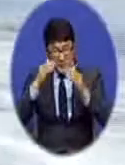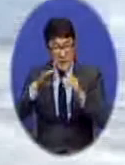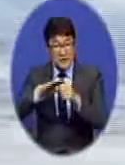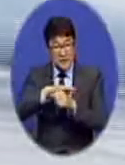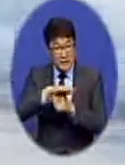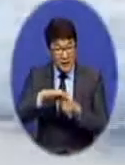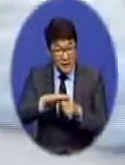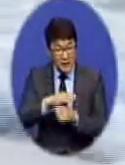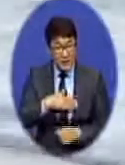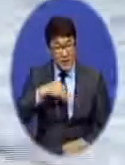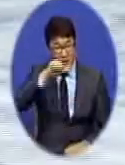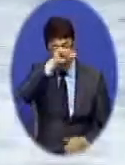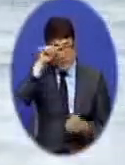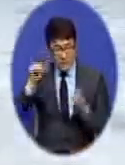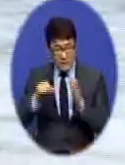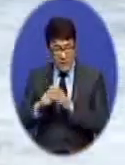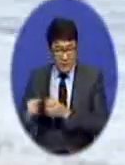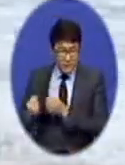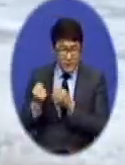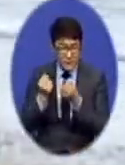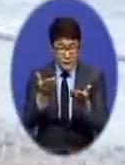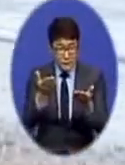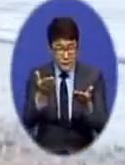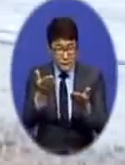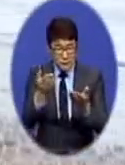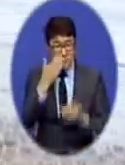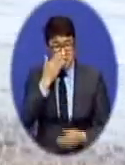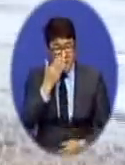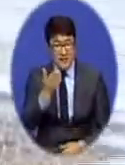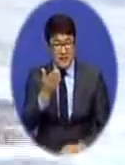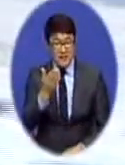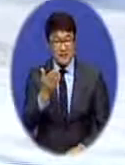사랑한다. 내 인생을 꾸렸다.